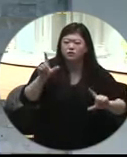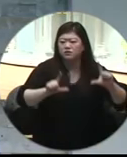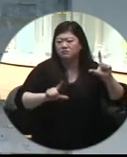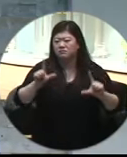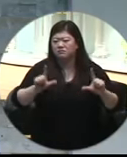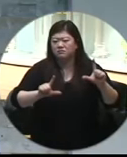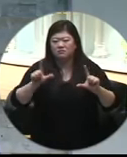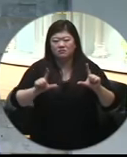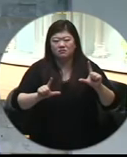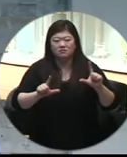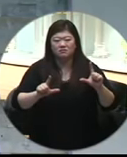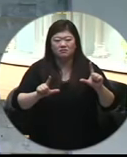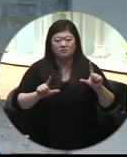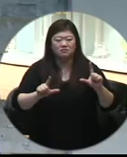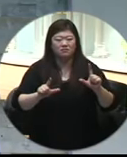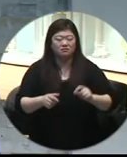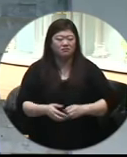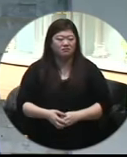맹목적이야 그냥.